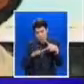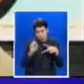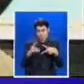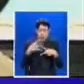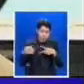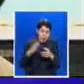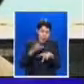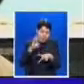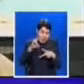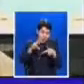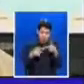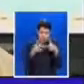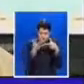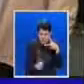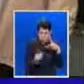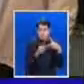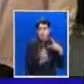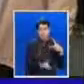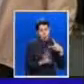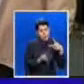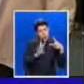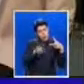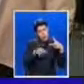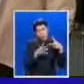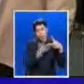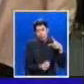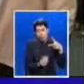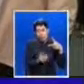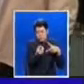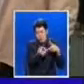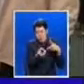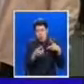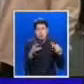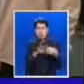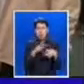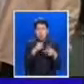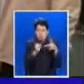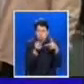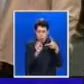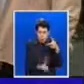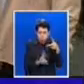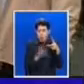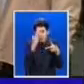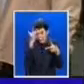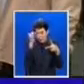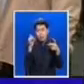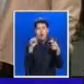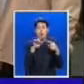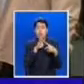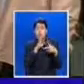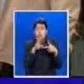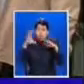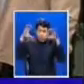ป 6,000 แล้วเนี่ยเราจะเหลือน้ำสำรองเนี่ยประมาณ 2,720 ล้านสำรองเพื่ออะไรครับสำรองเพื่อว่าใน